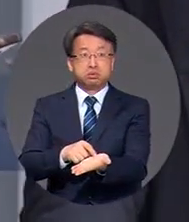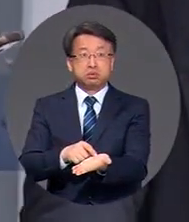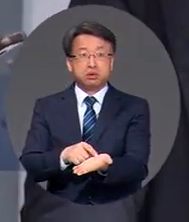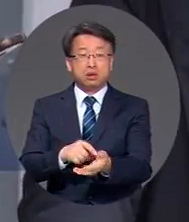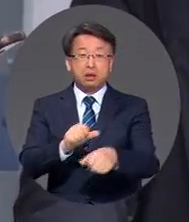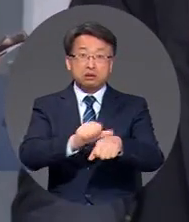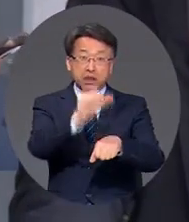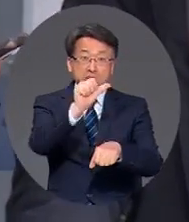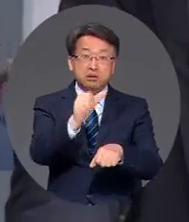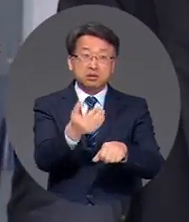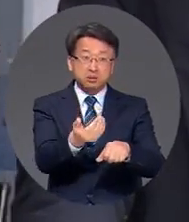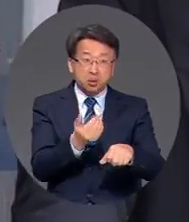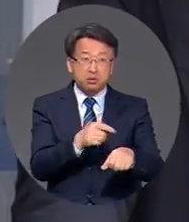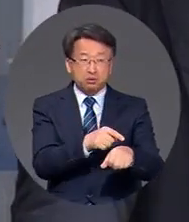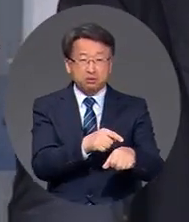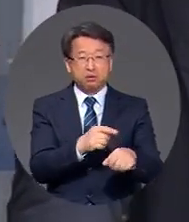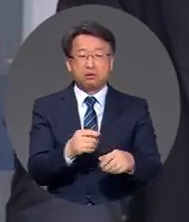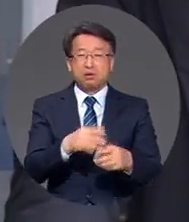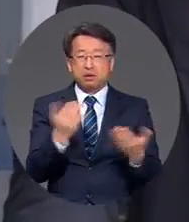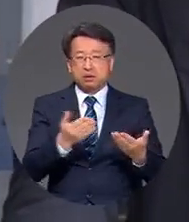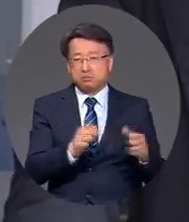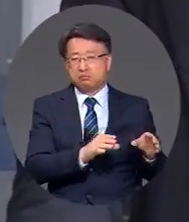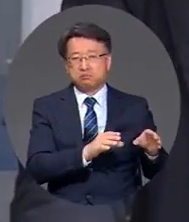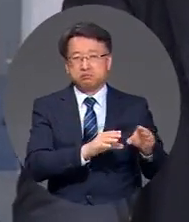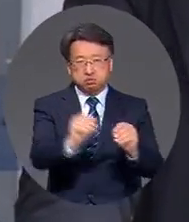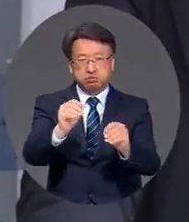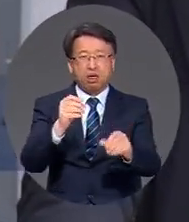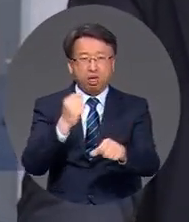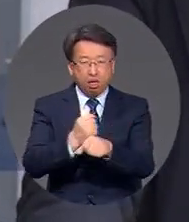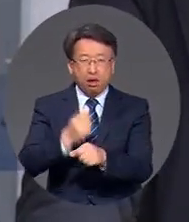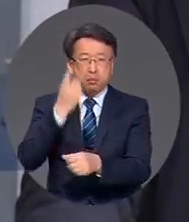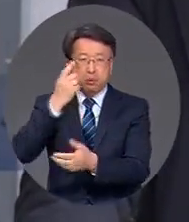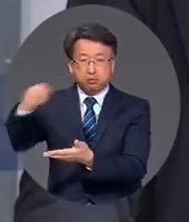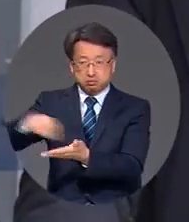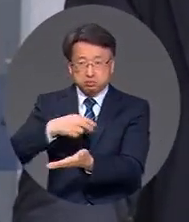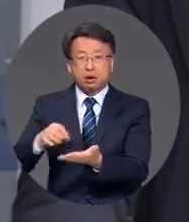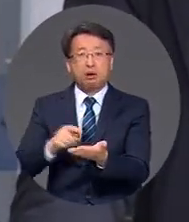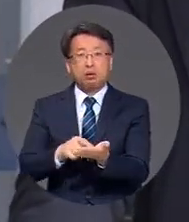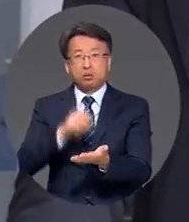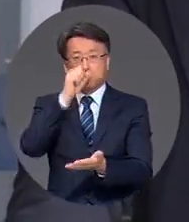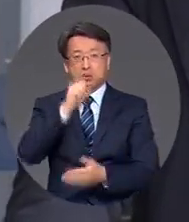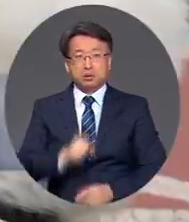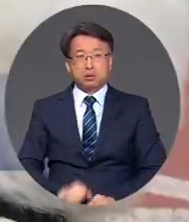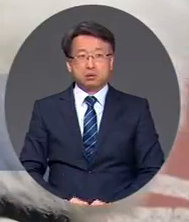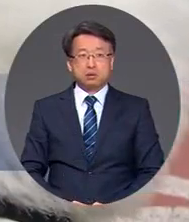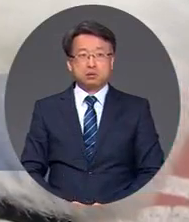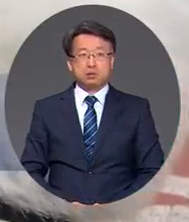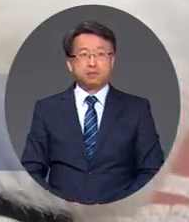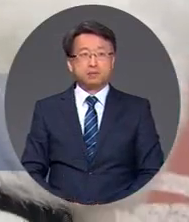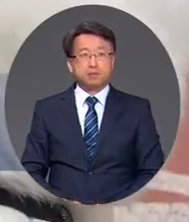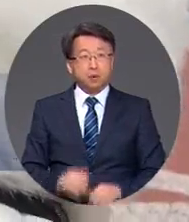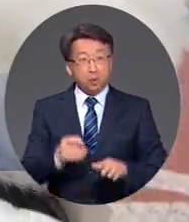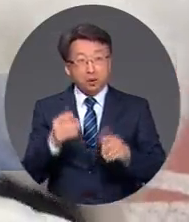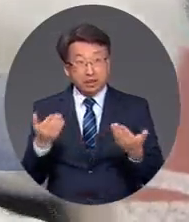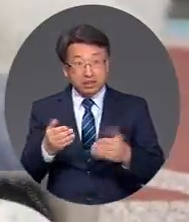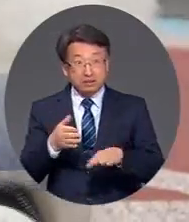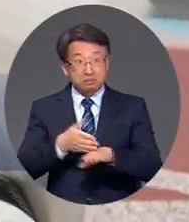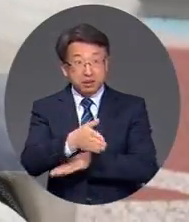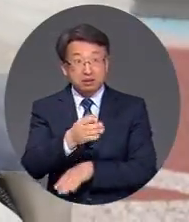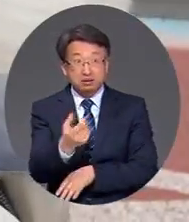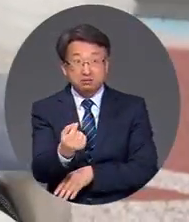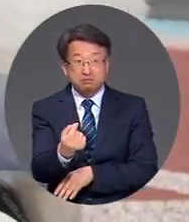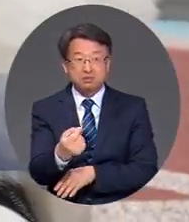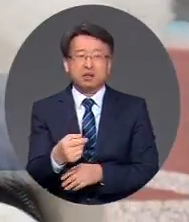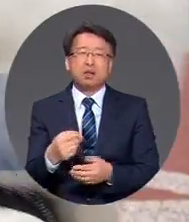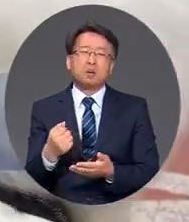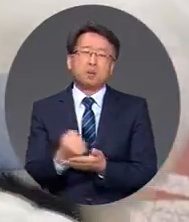차라리 5시 정도라도 결렬됐으면 됐다고 그게 해야 되는데. 오늘 지각했겠네요.